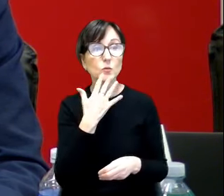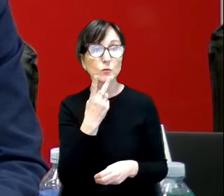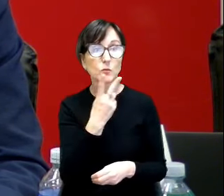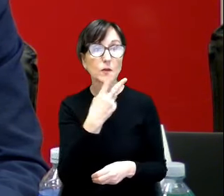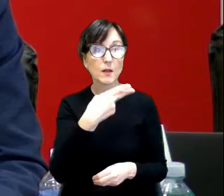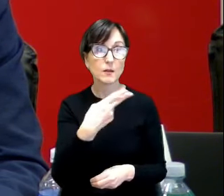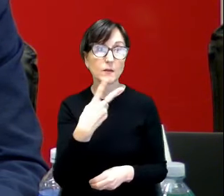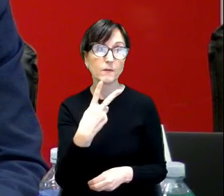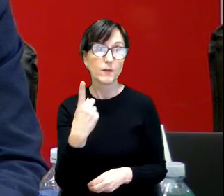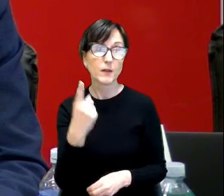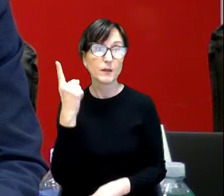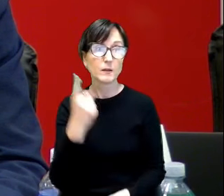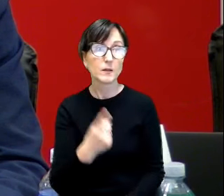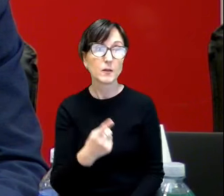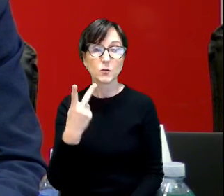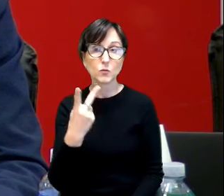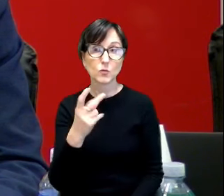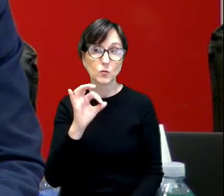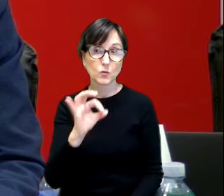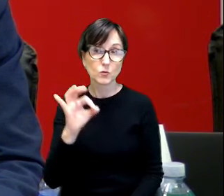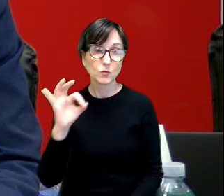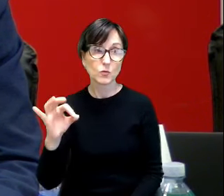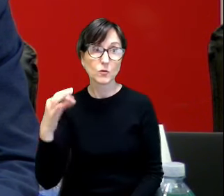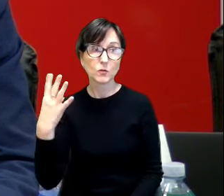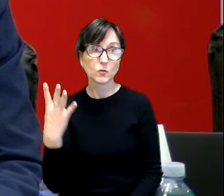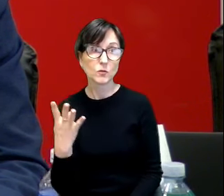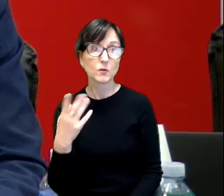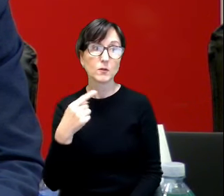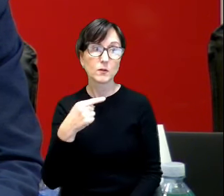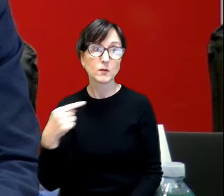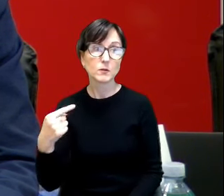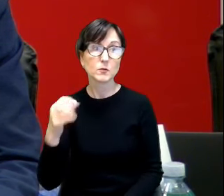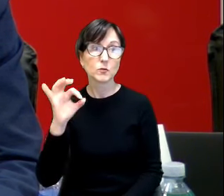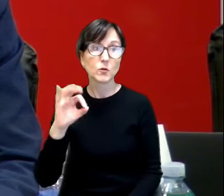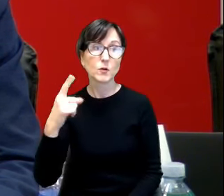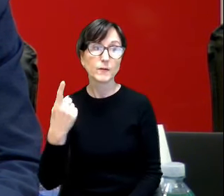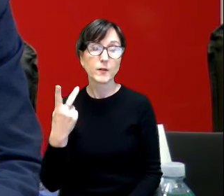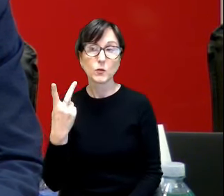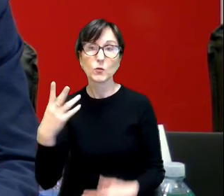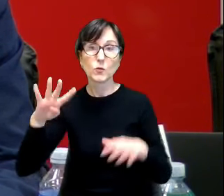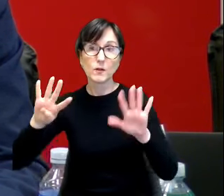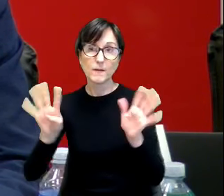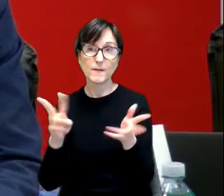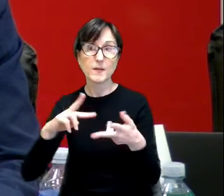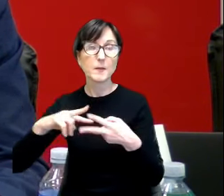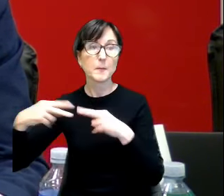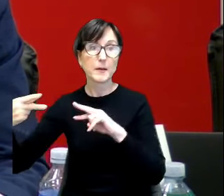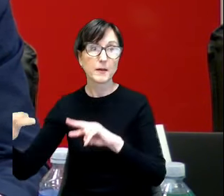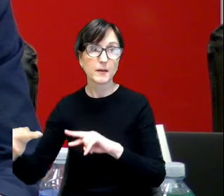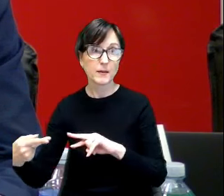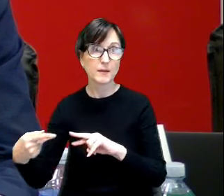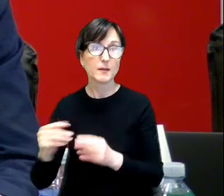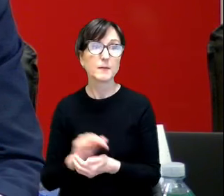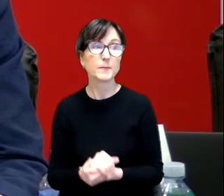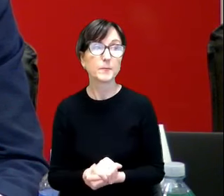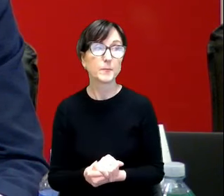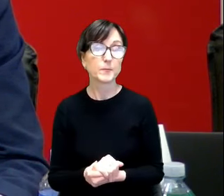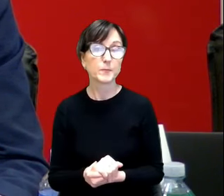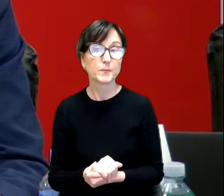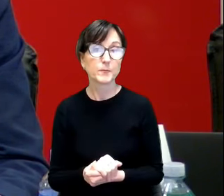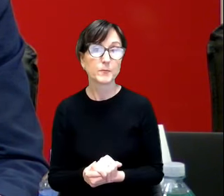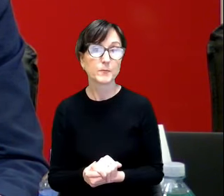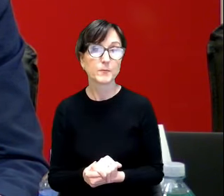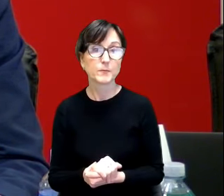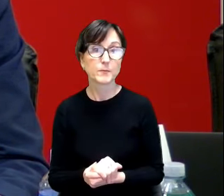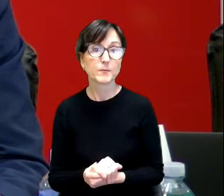n21 skarsinis brnys 2004 brys01 29 pakeitimo